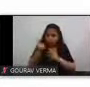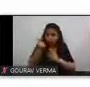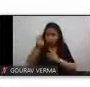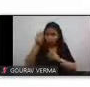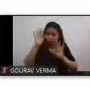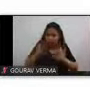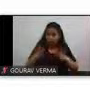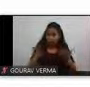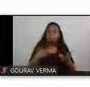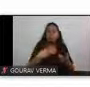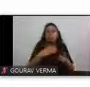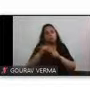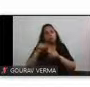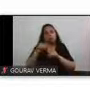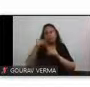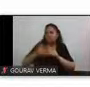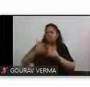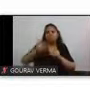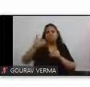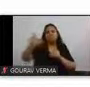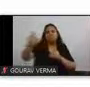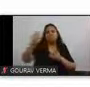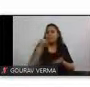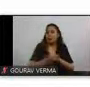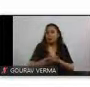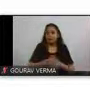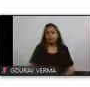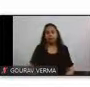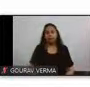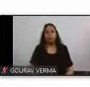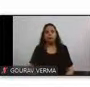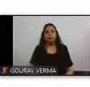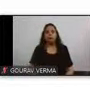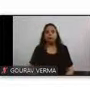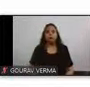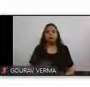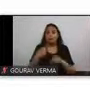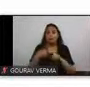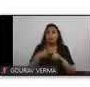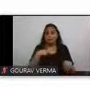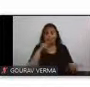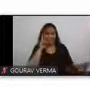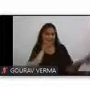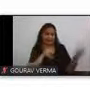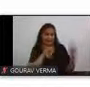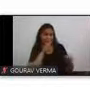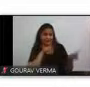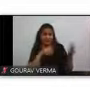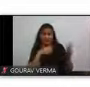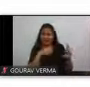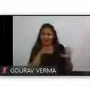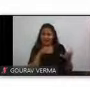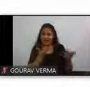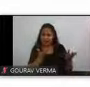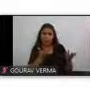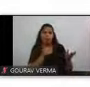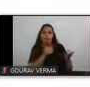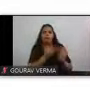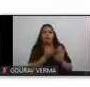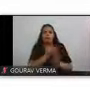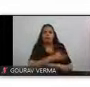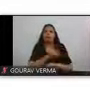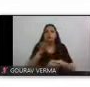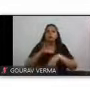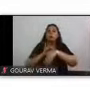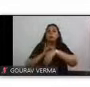फैक्ट फाइंडिंग बिफोर द असेसमेंट, हमको मेडिकल इंफॉर्मेशन लेना पड़ेगा वेदर चाइल्ड का विजुअल इंफॉर्मेशन, विजुअल इंपेयरमेंट